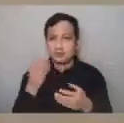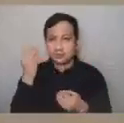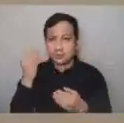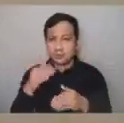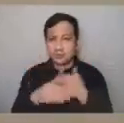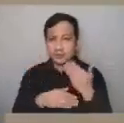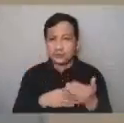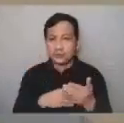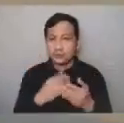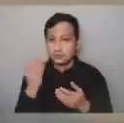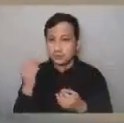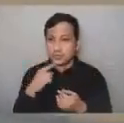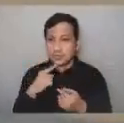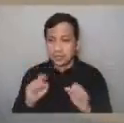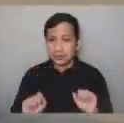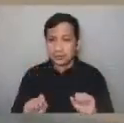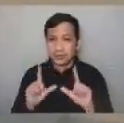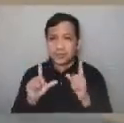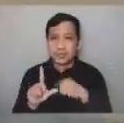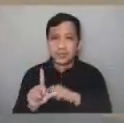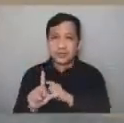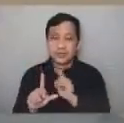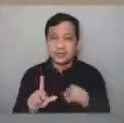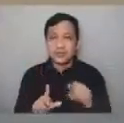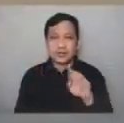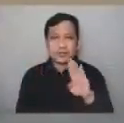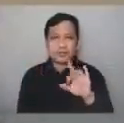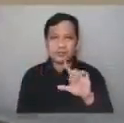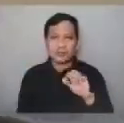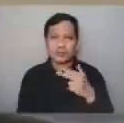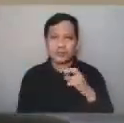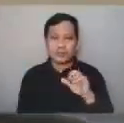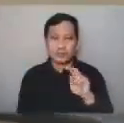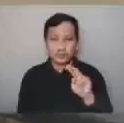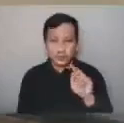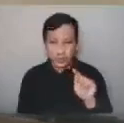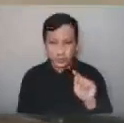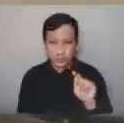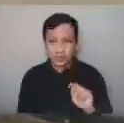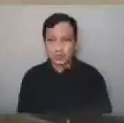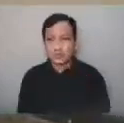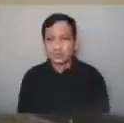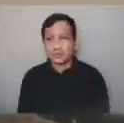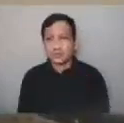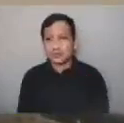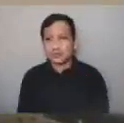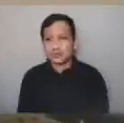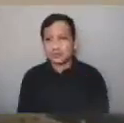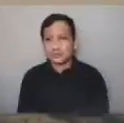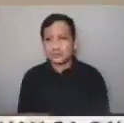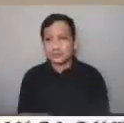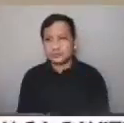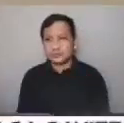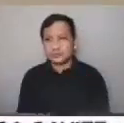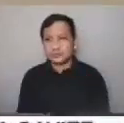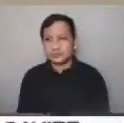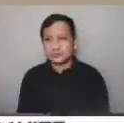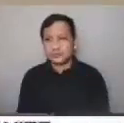mamayang hapon. Hanggang bukas ng Martes lamang bubuksan ang Dolomite Beach sa publiko. Ipatutupad